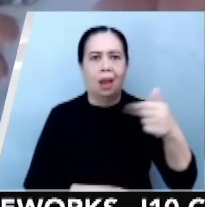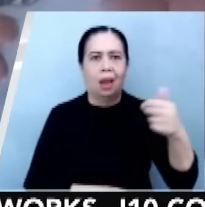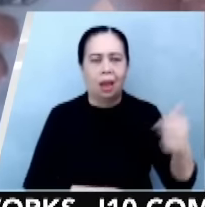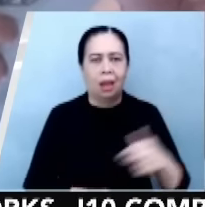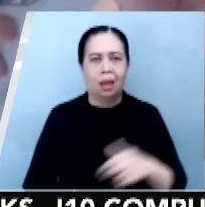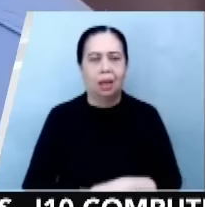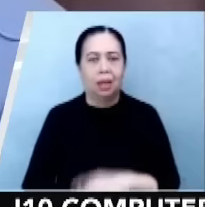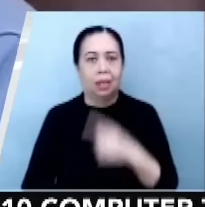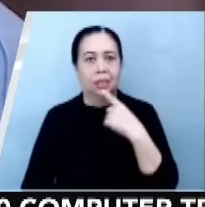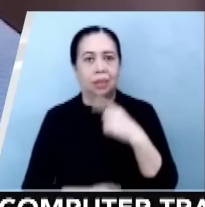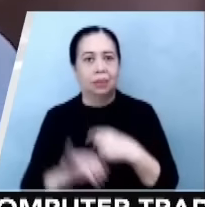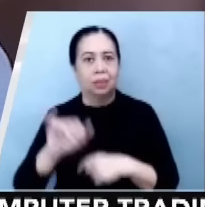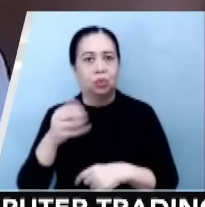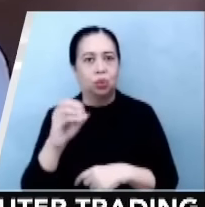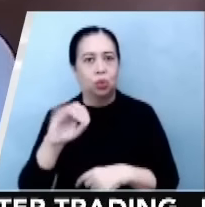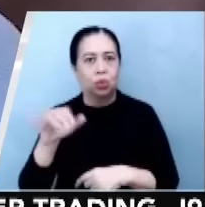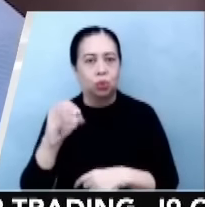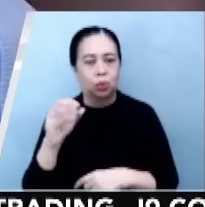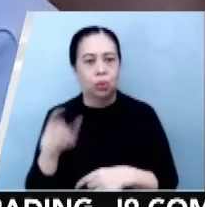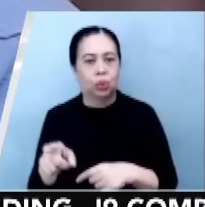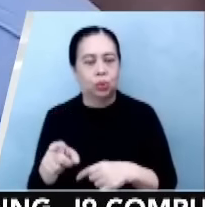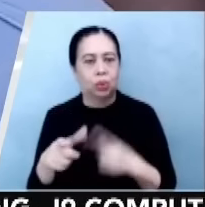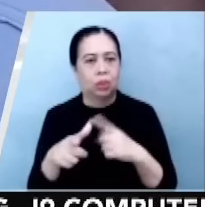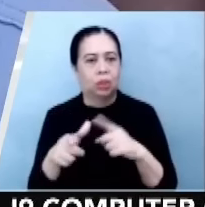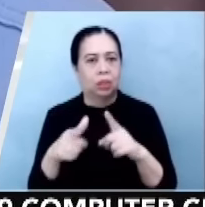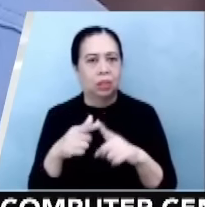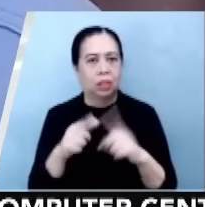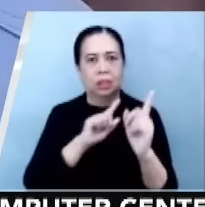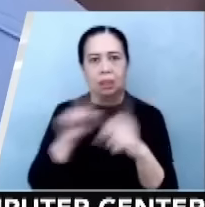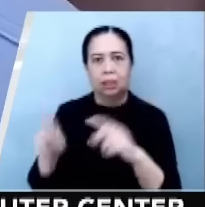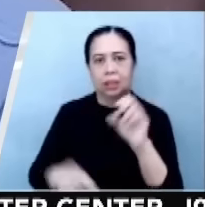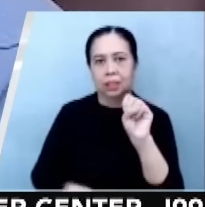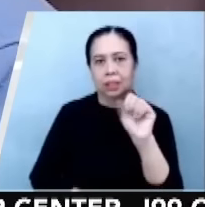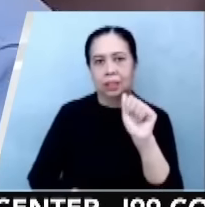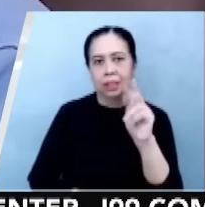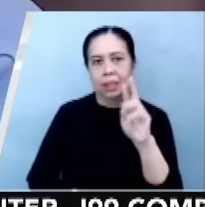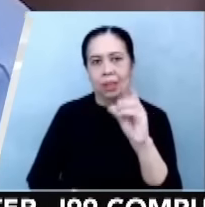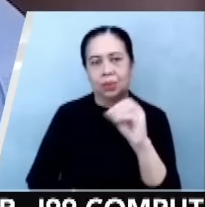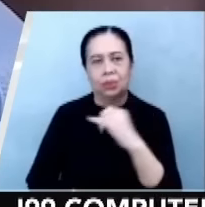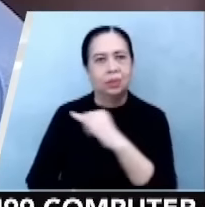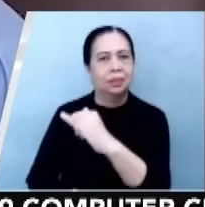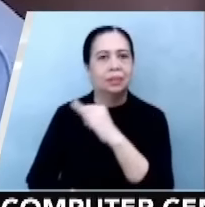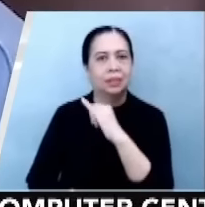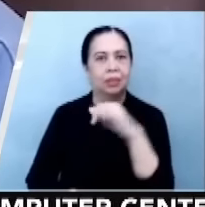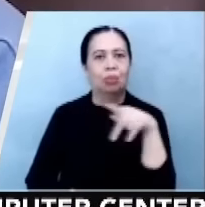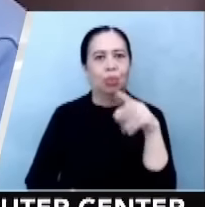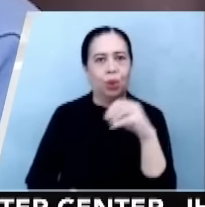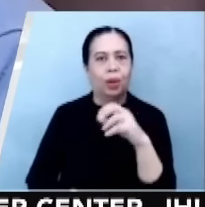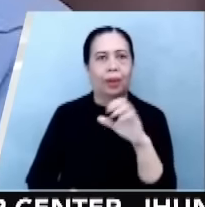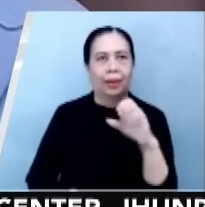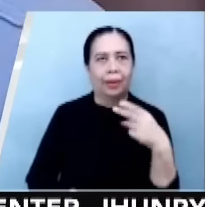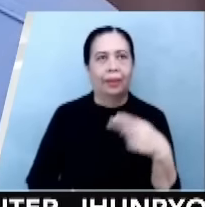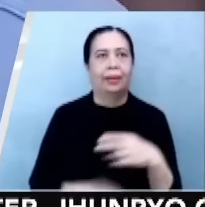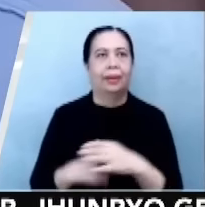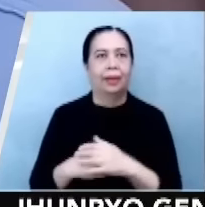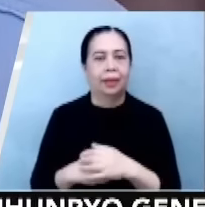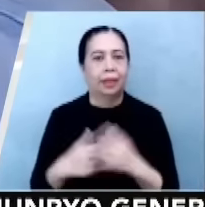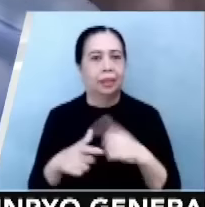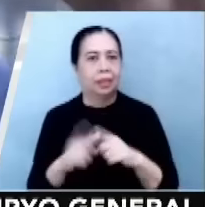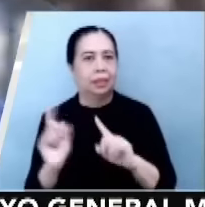Jojo. Tapos sumagot si Sandro lang, ako nga din po eh. Tapos sumagot ulit si